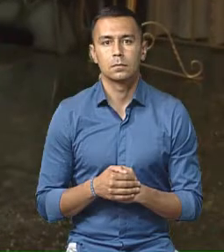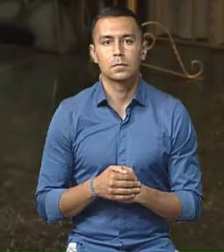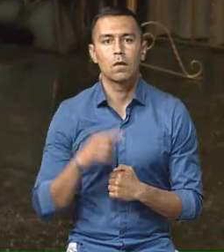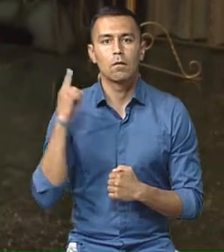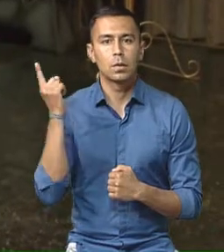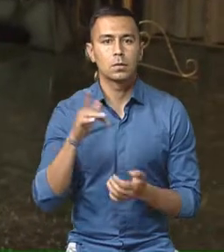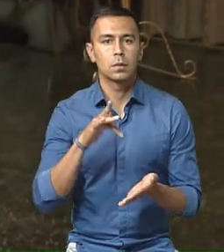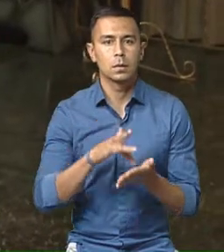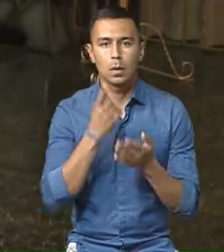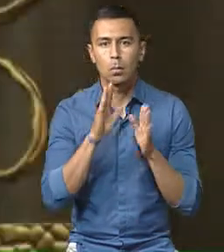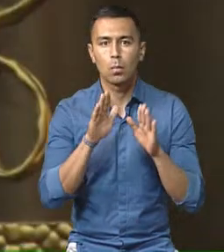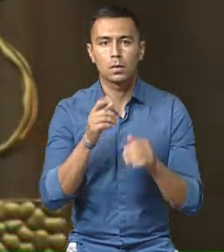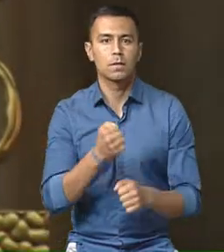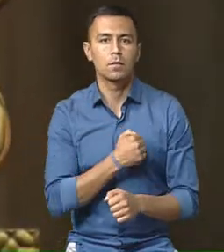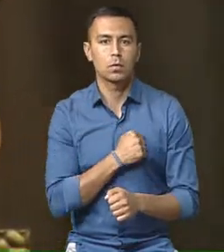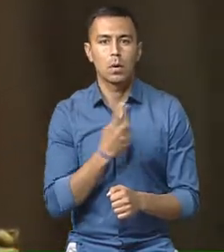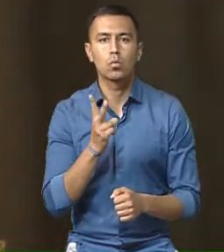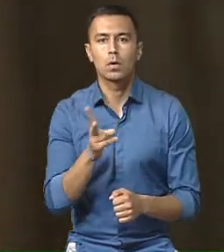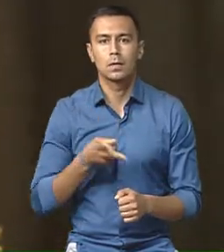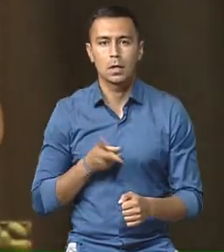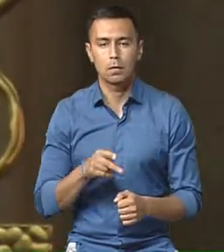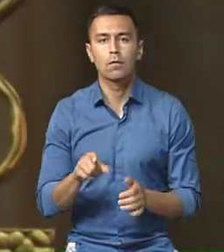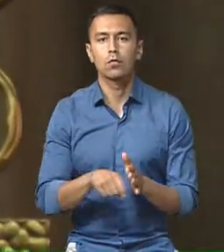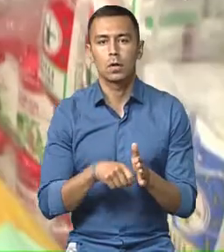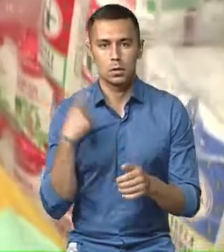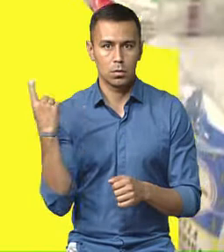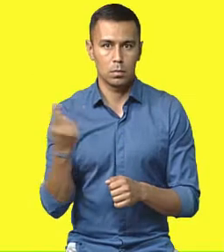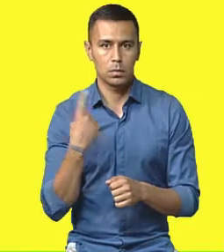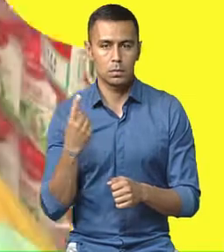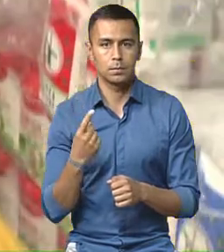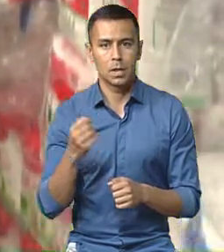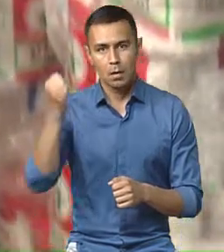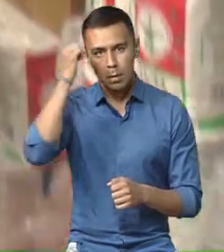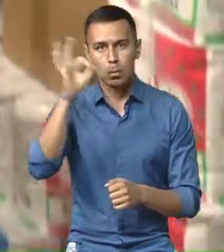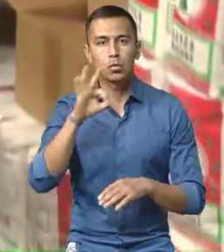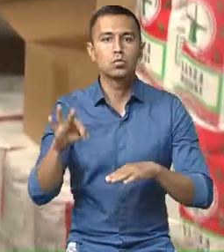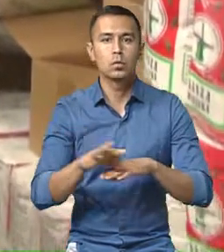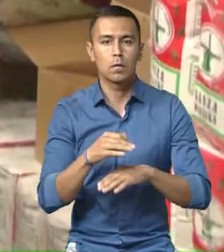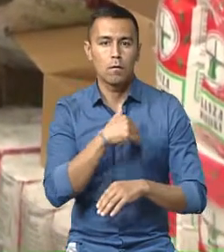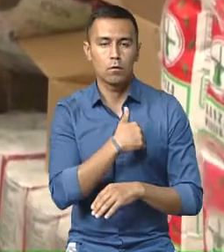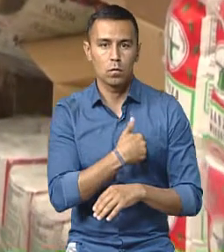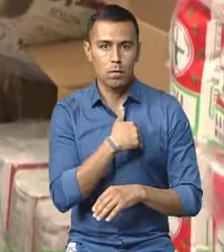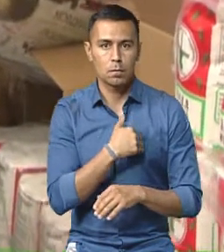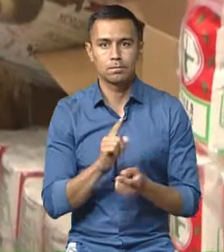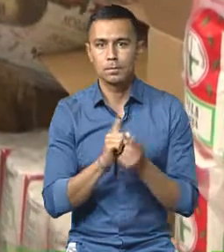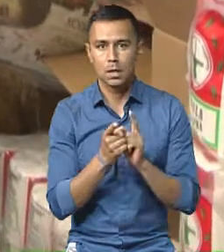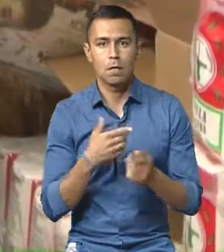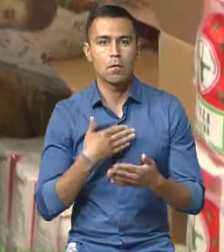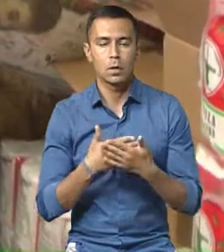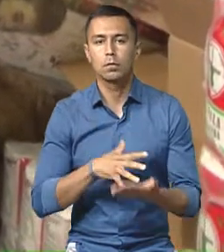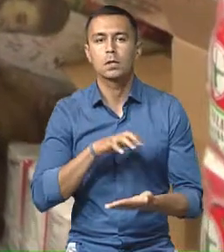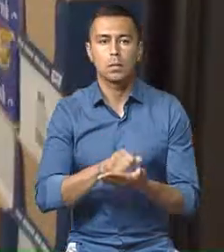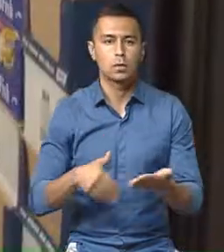обласному центрі попрощались із військовим, який загинув у Донецькій області. У пам'ять про чоловіка вдова азовця стала волонтеркою та